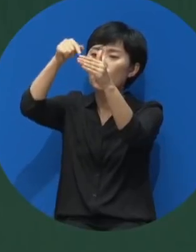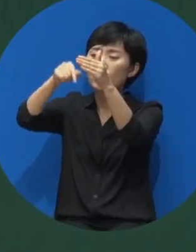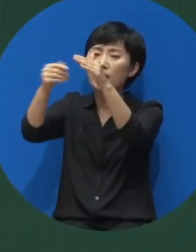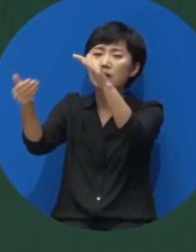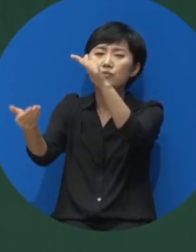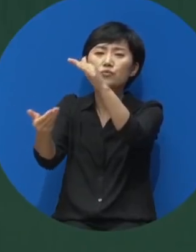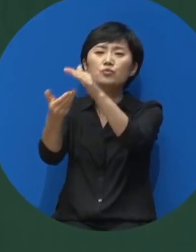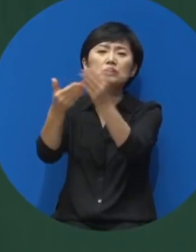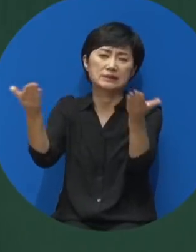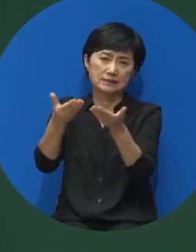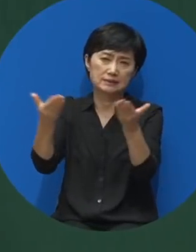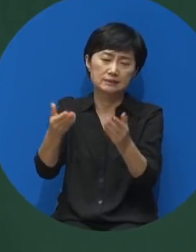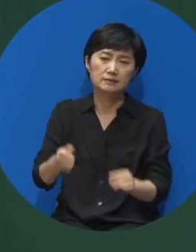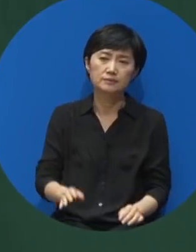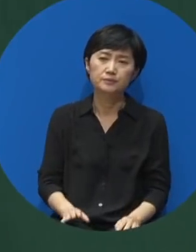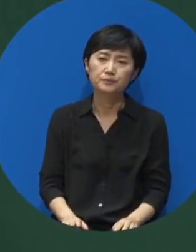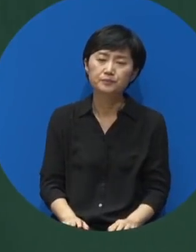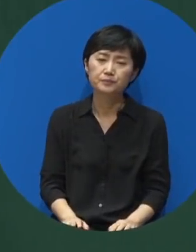首先，这传道是在神的绝对计划当中的事。